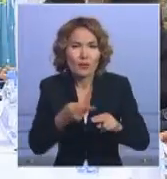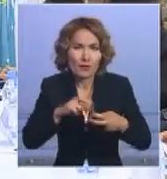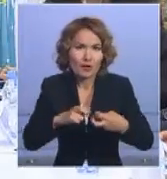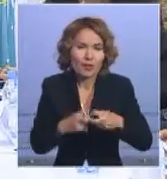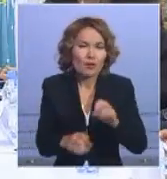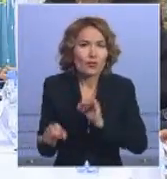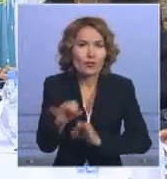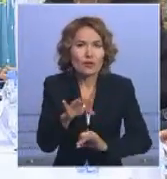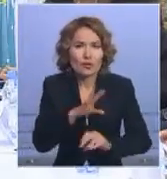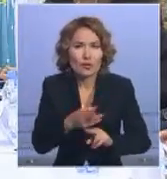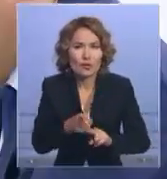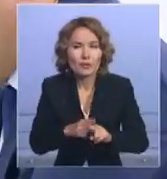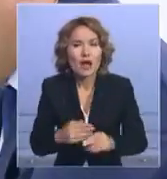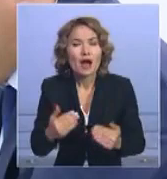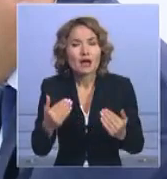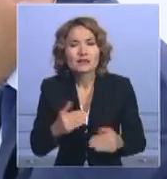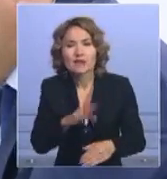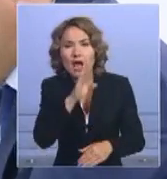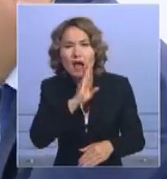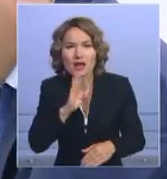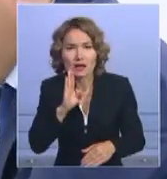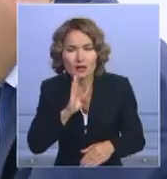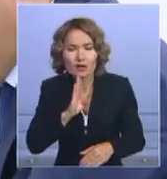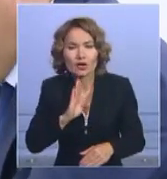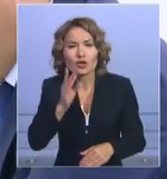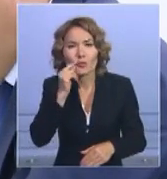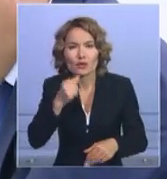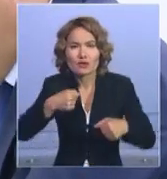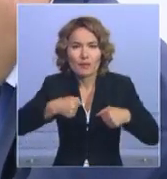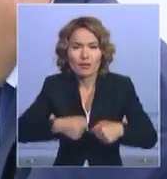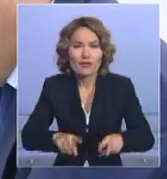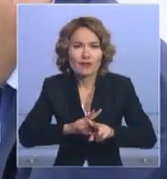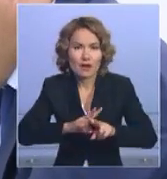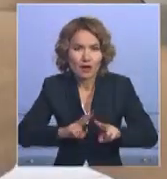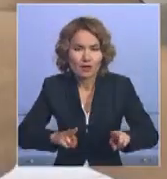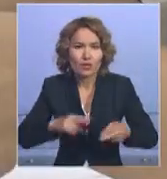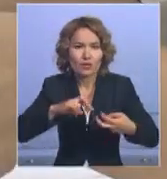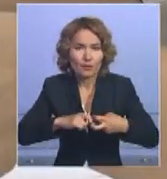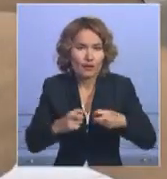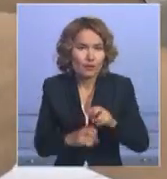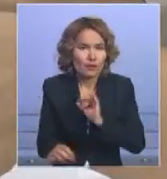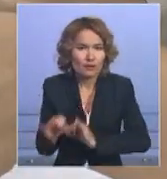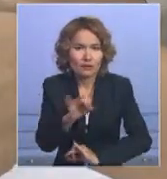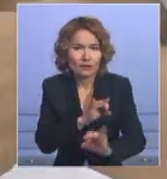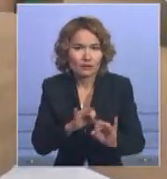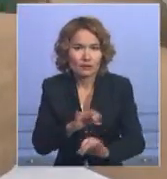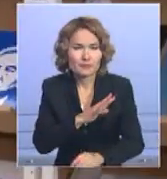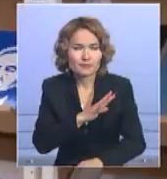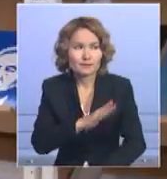мен үкіметтік емес ұйым мүшелері гендерлік саясаттағы мәселелерді шешу жолдарын талқыға салды.